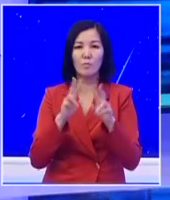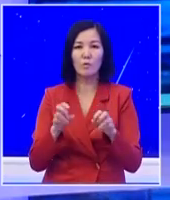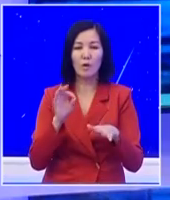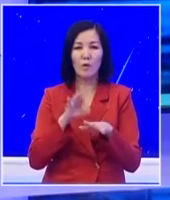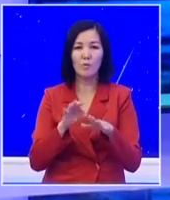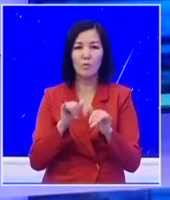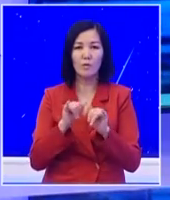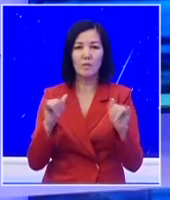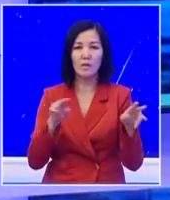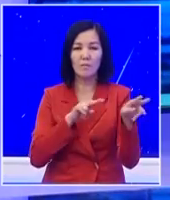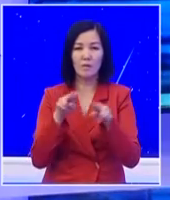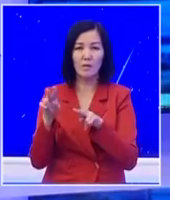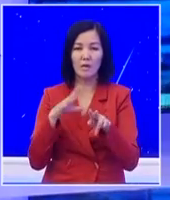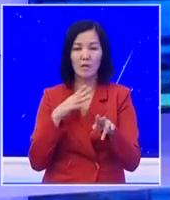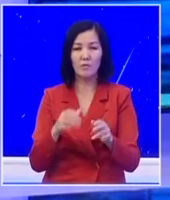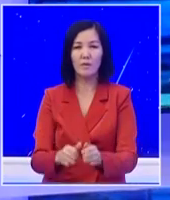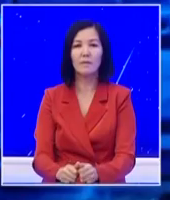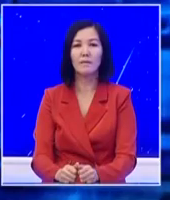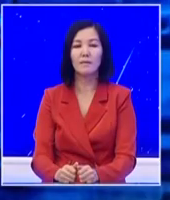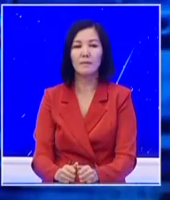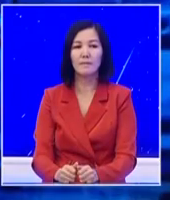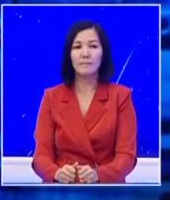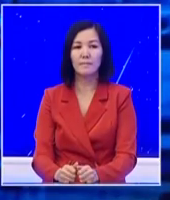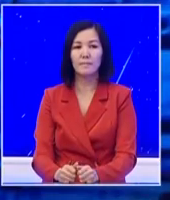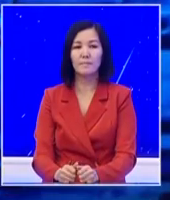аурудың таралмауын қадағалауда.